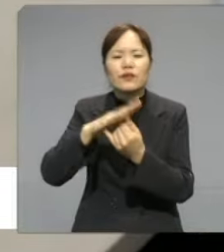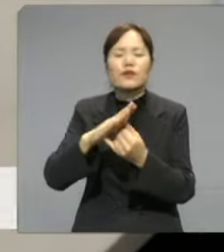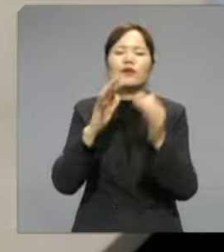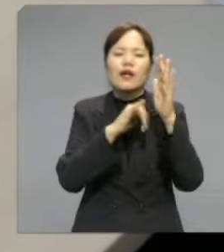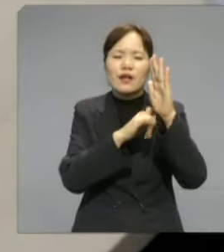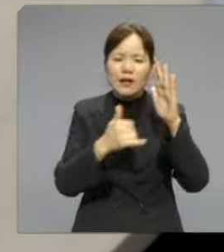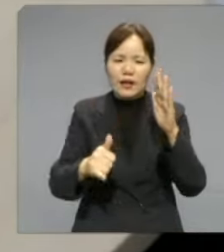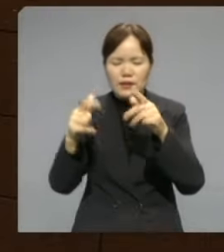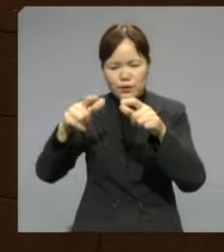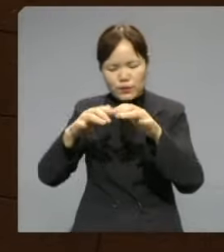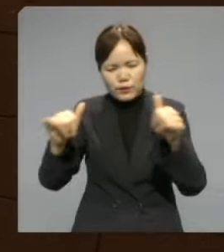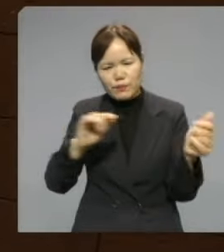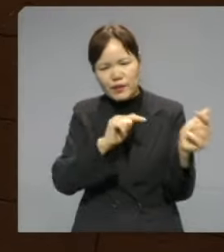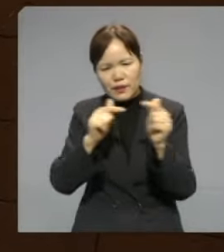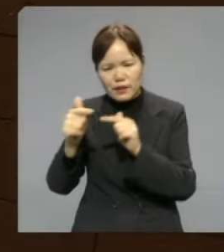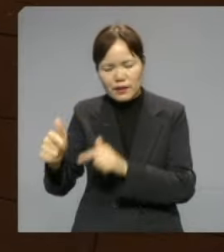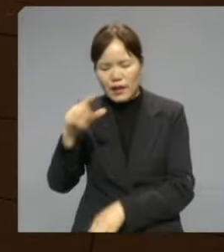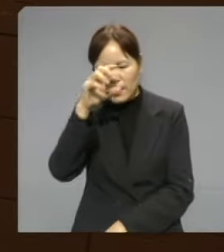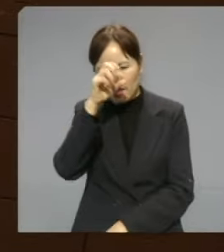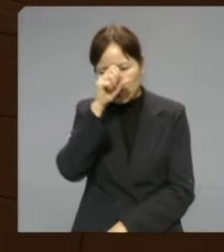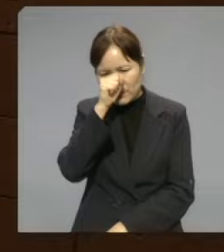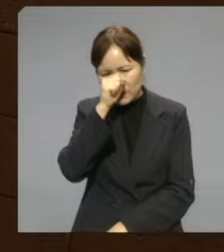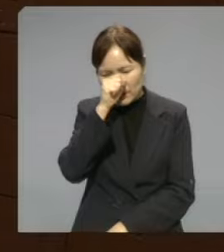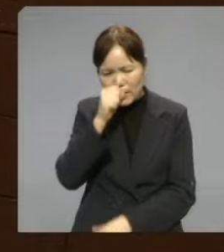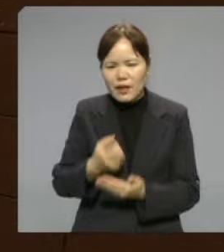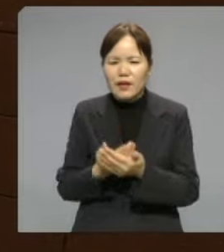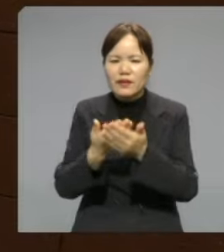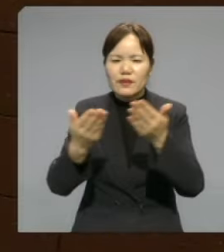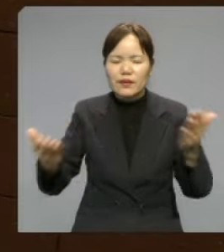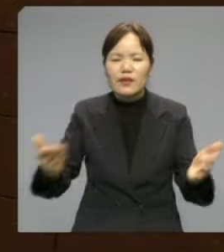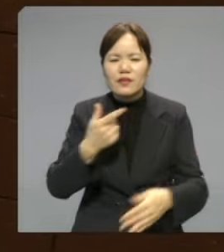가족들, 주민들에게 선한 영향력으로 다가가길